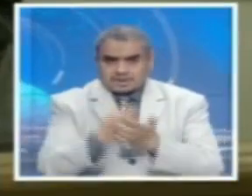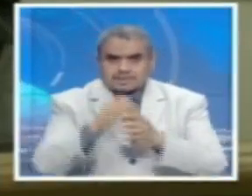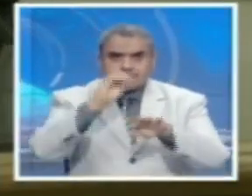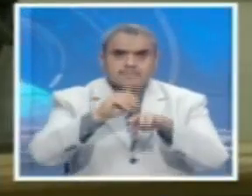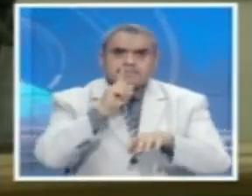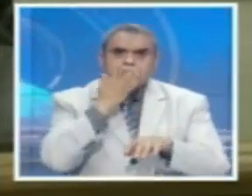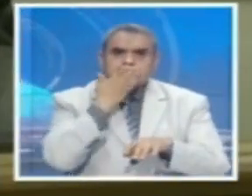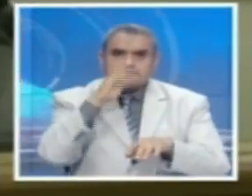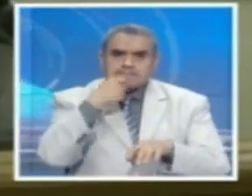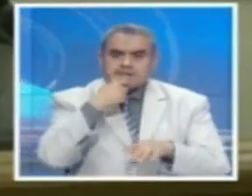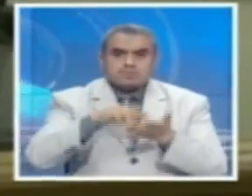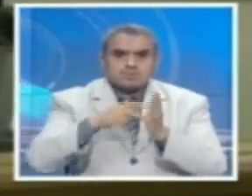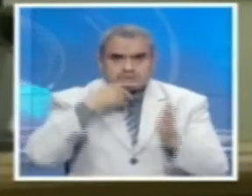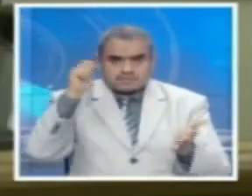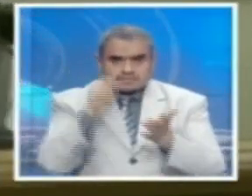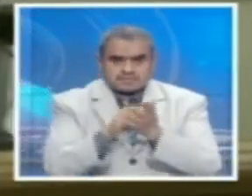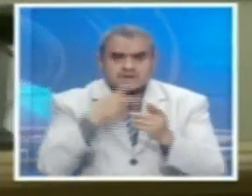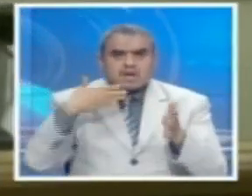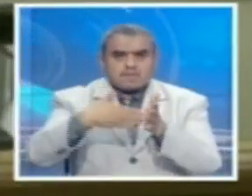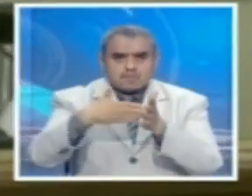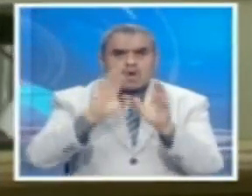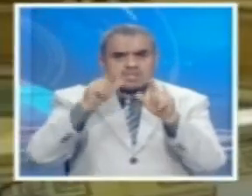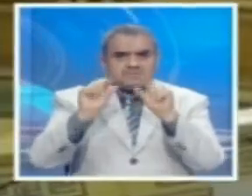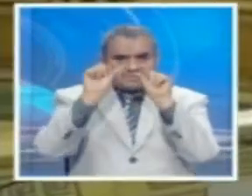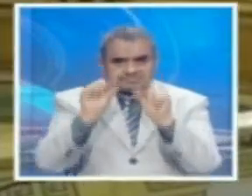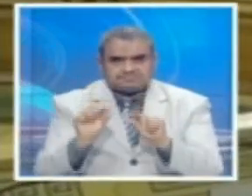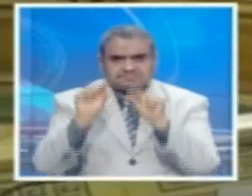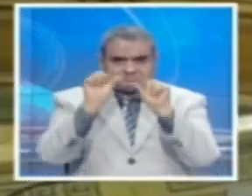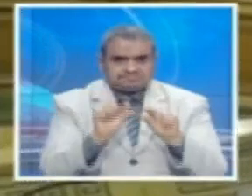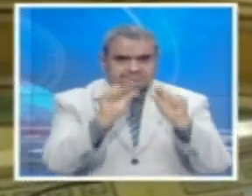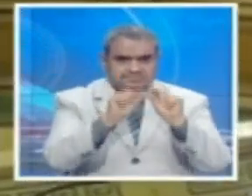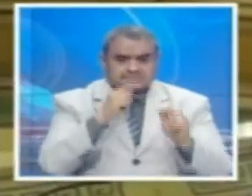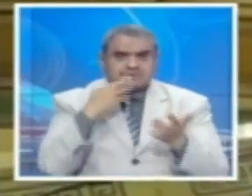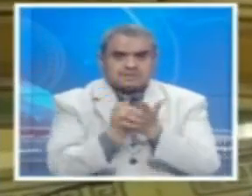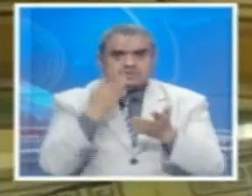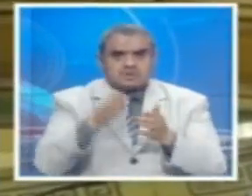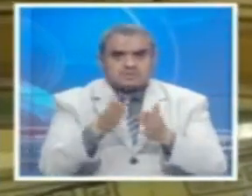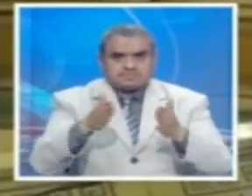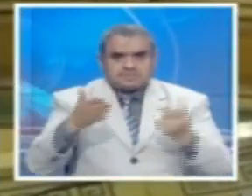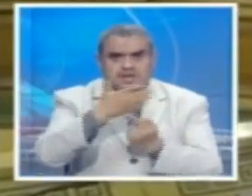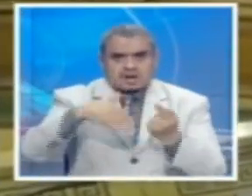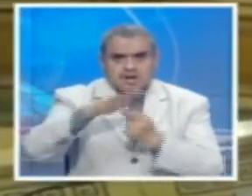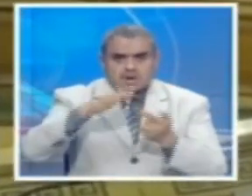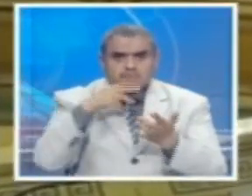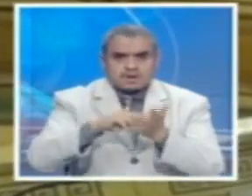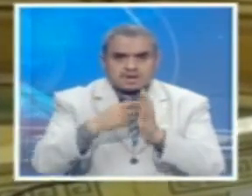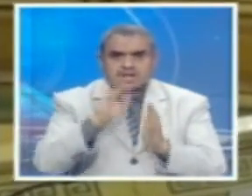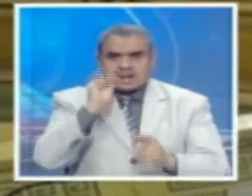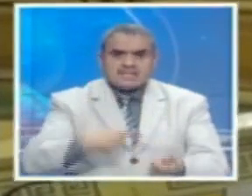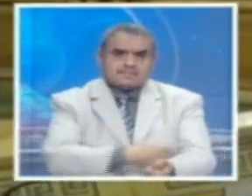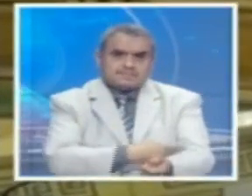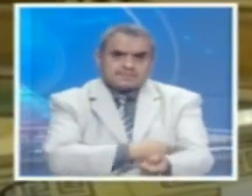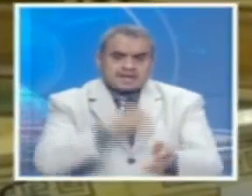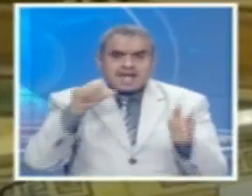للدولة، شدد مدبولي على تطبيق قرارات خفض الأعداد، موجها كذلك بالتوسع في البرنامج القومي للتطعيم